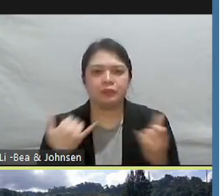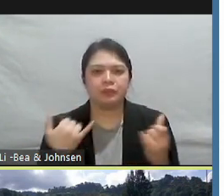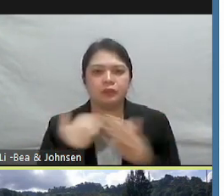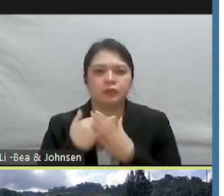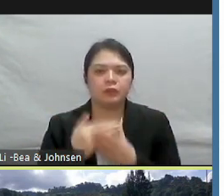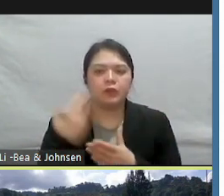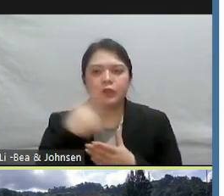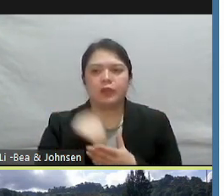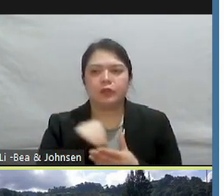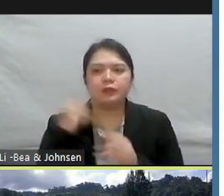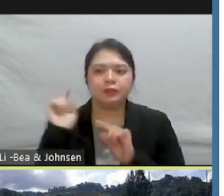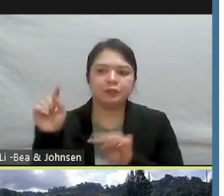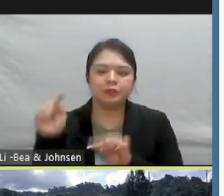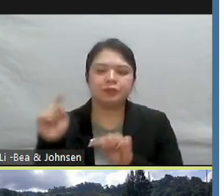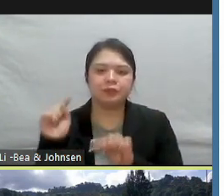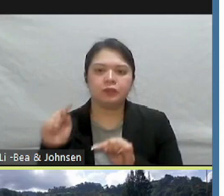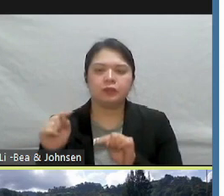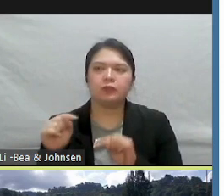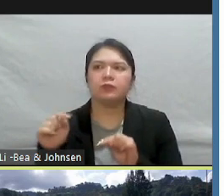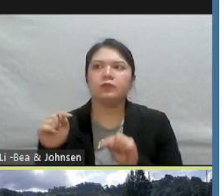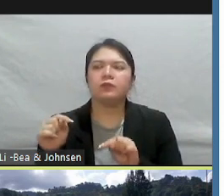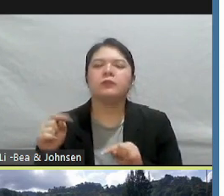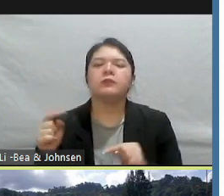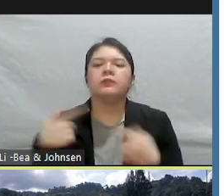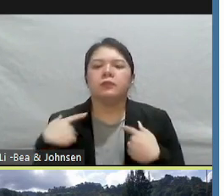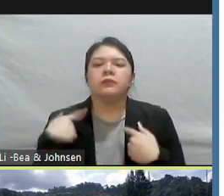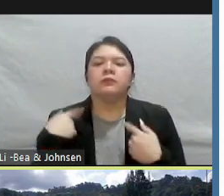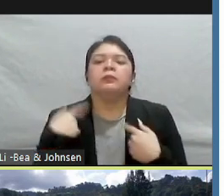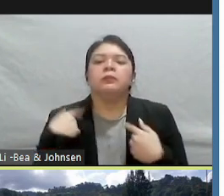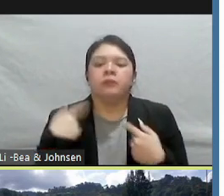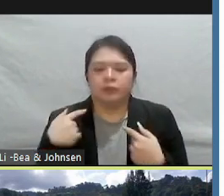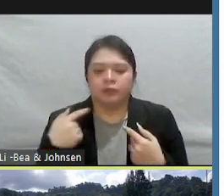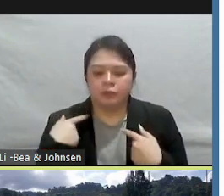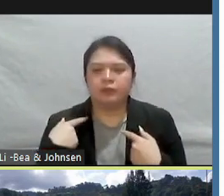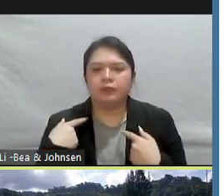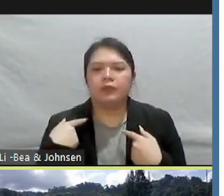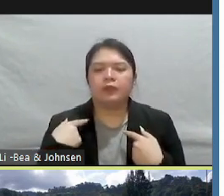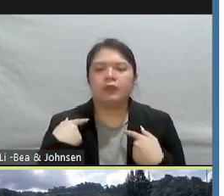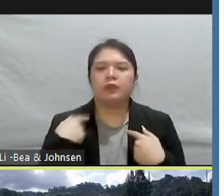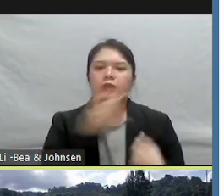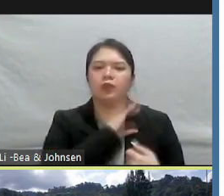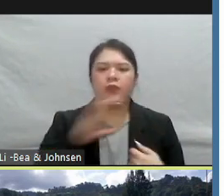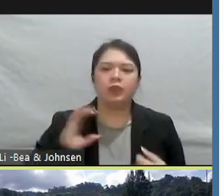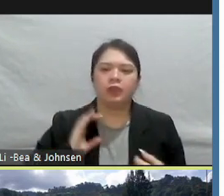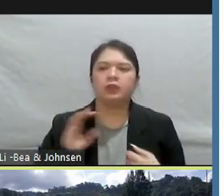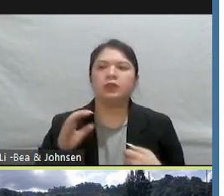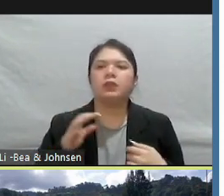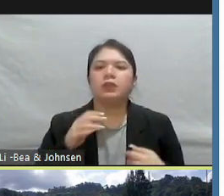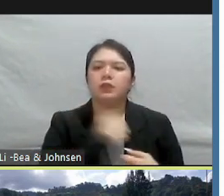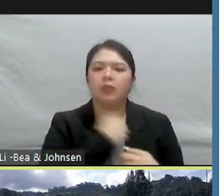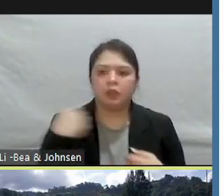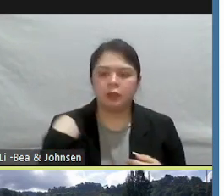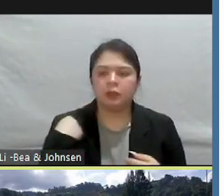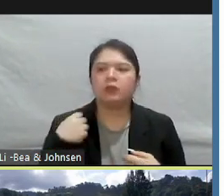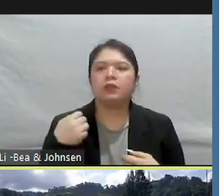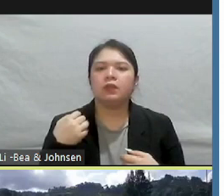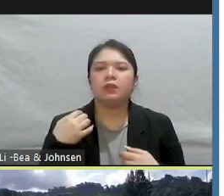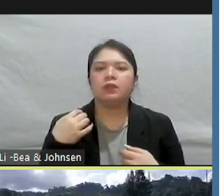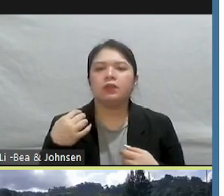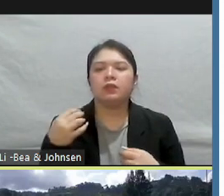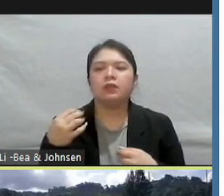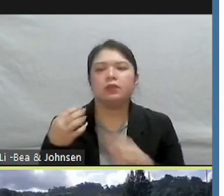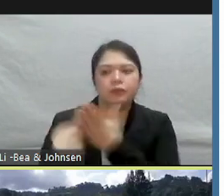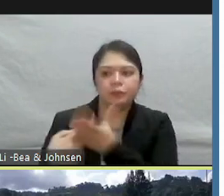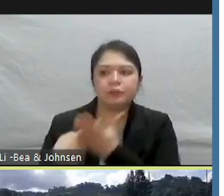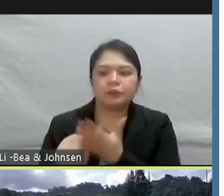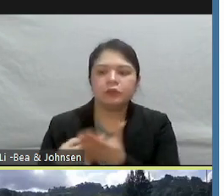nag-a-attend ako ng hearings sa Congress at sa Senate. Sinabi na lahat ng mga invited resource people, sinasabi na namin